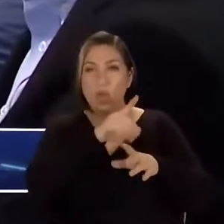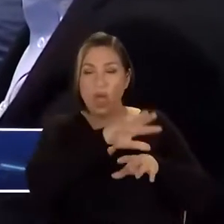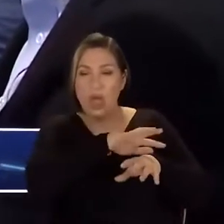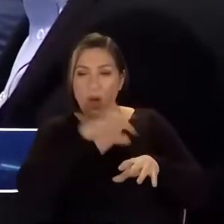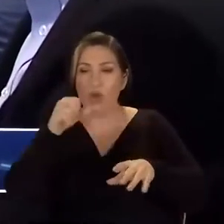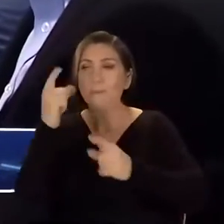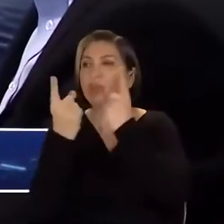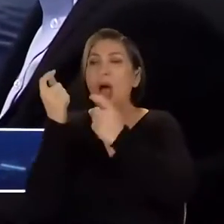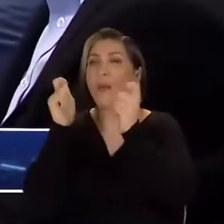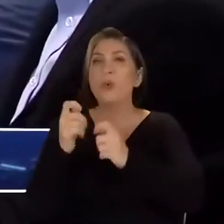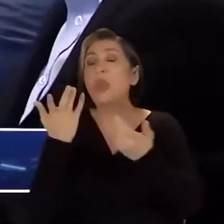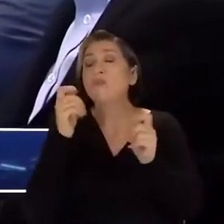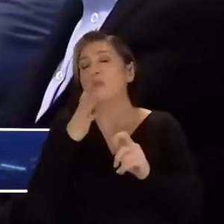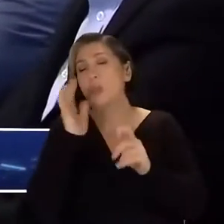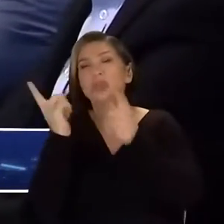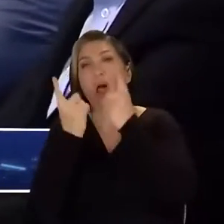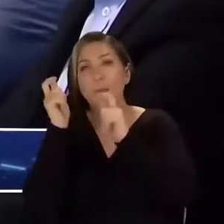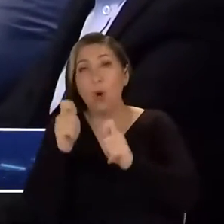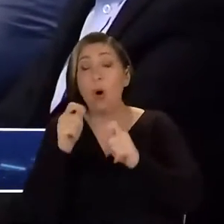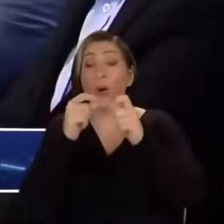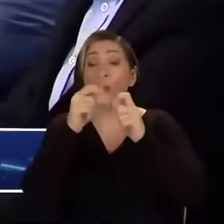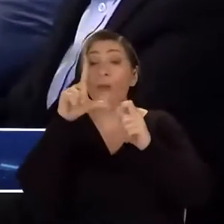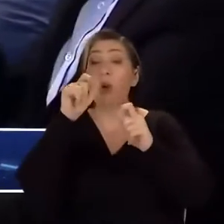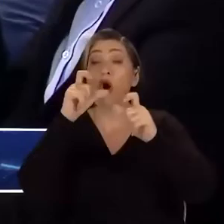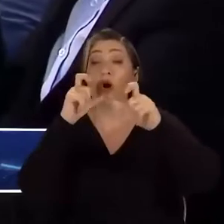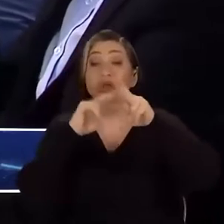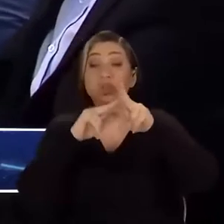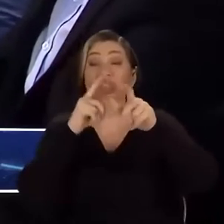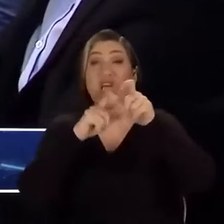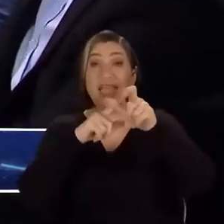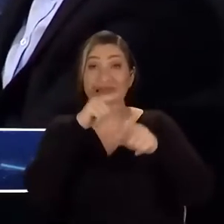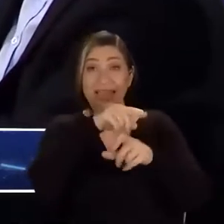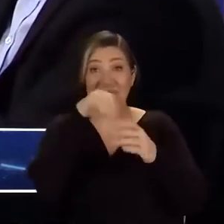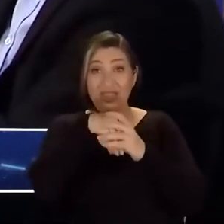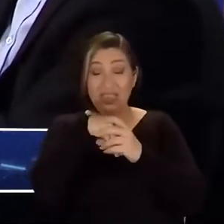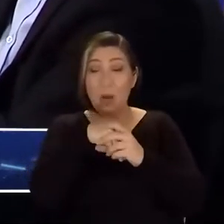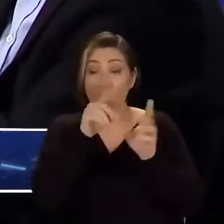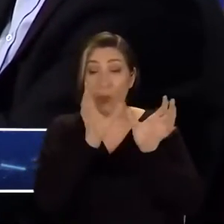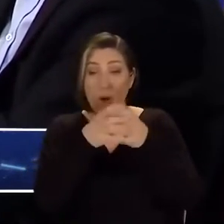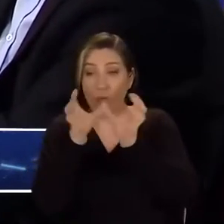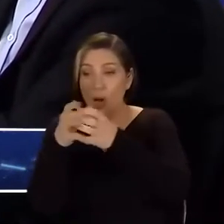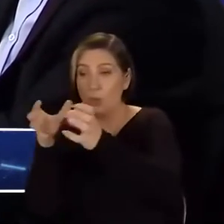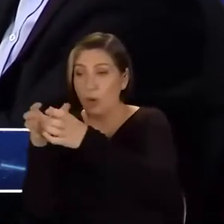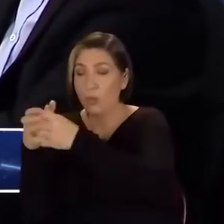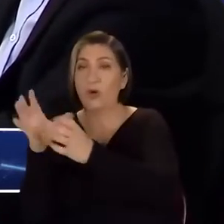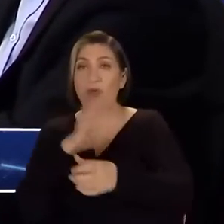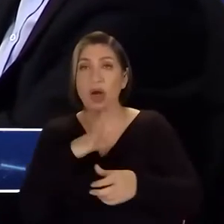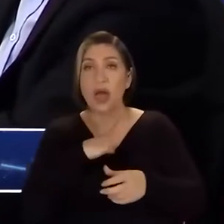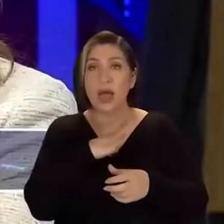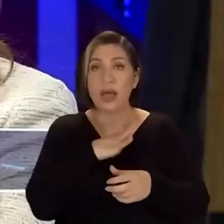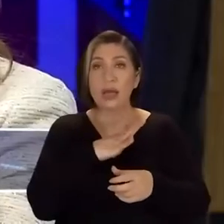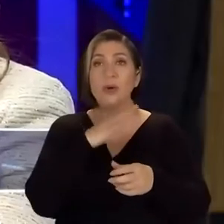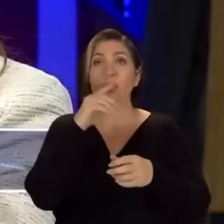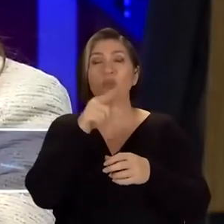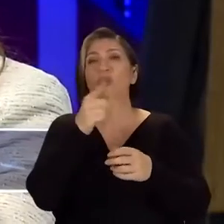bunlarla bir şeyler yapıyor. İşte blockchain'de böyle havuz server'lar değil de bloklar var. Bir blok Genesis demiş